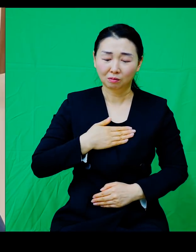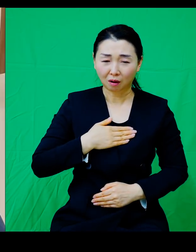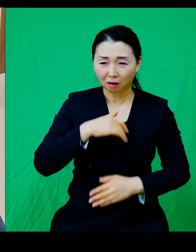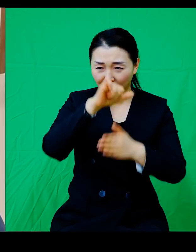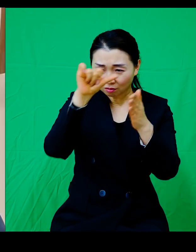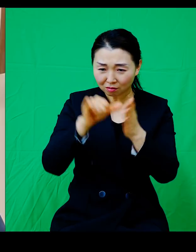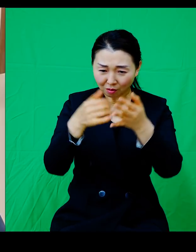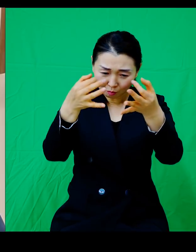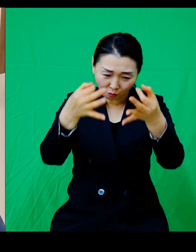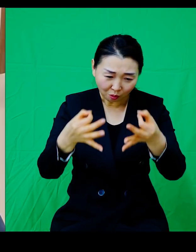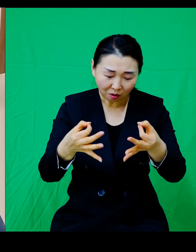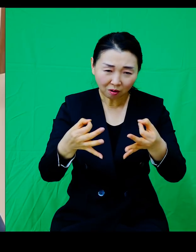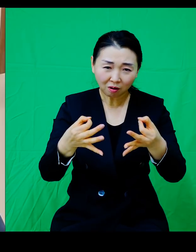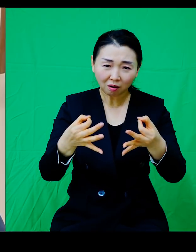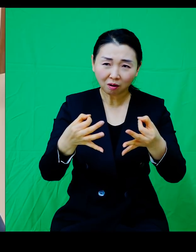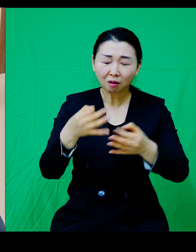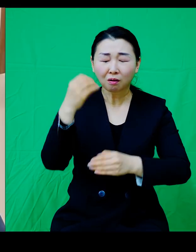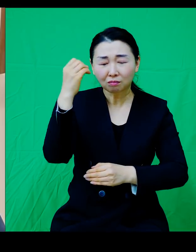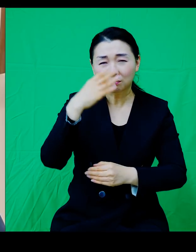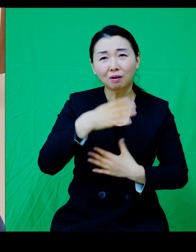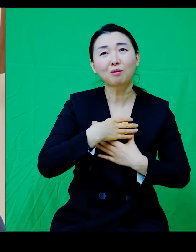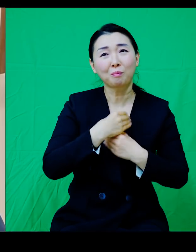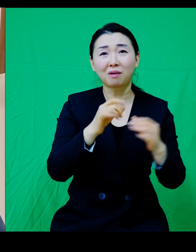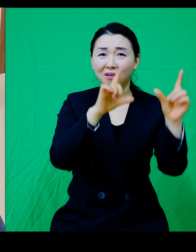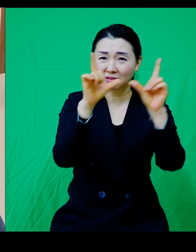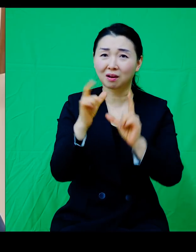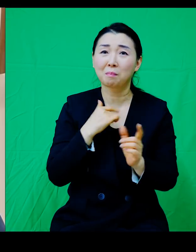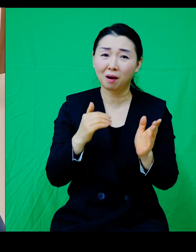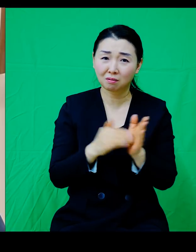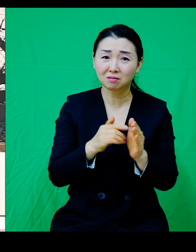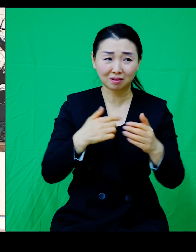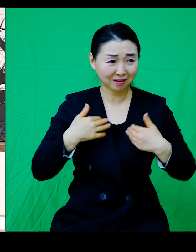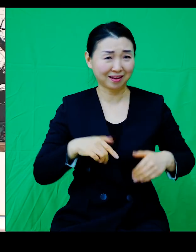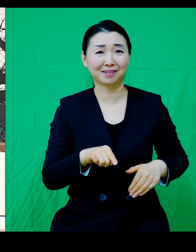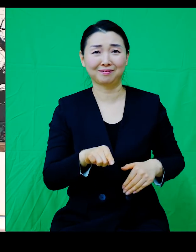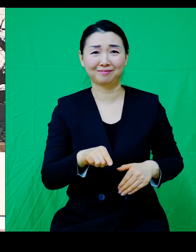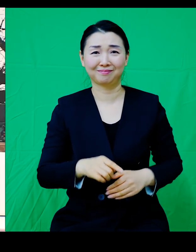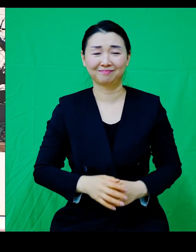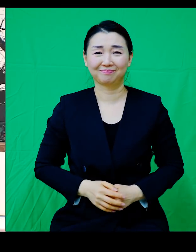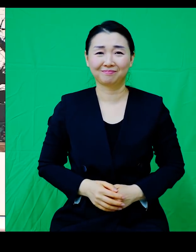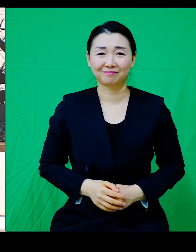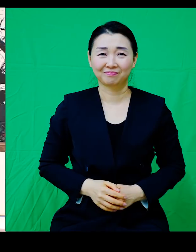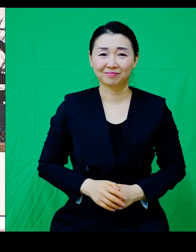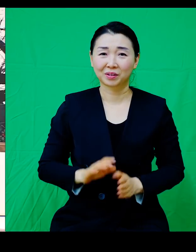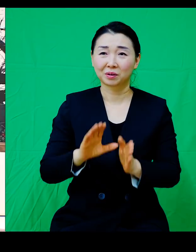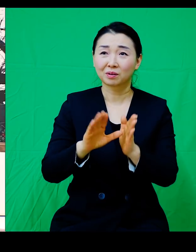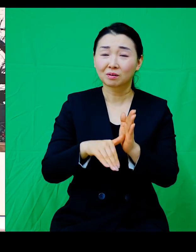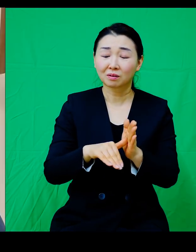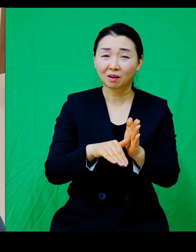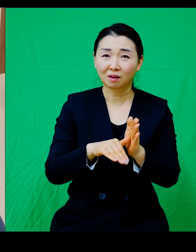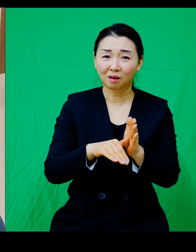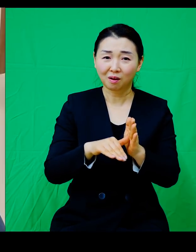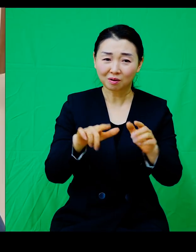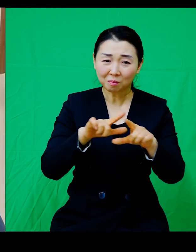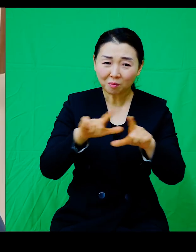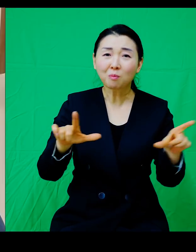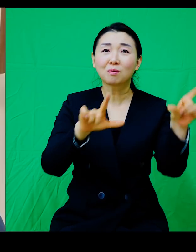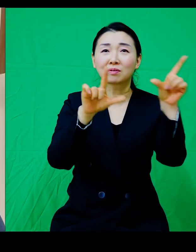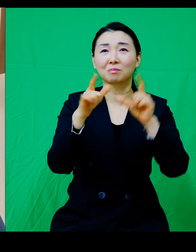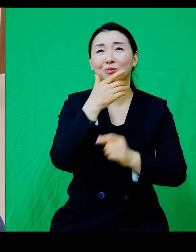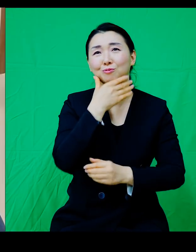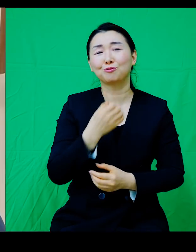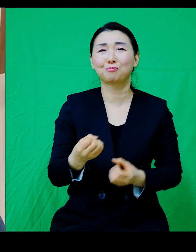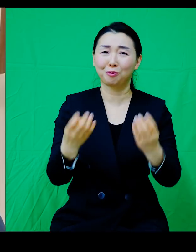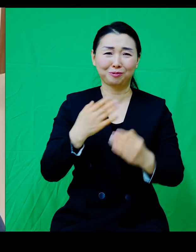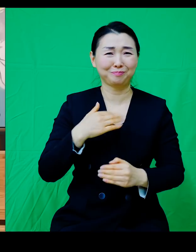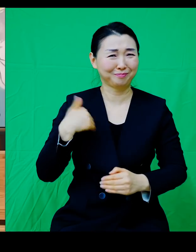너무 평탄하게 살았어. 그게 저한테는 더 이제 약점으로 다가오더라고요. 그래서 네. 그때는 이렇게 평탄한 삶이 축복인 거를